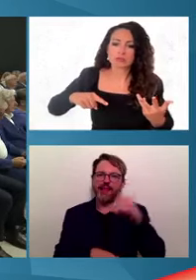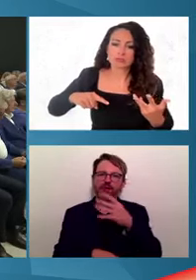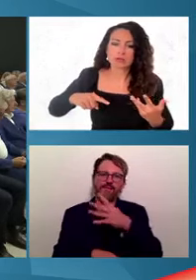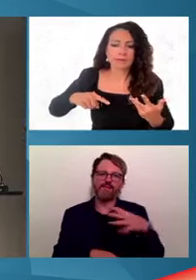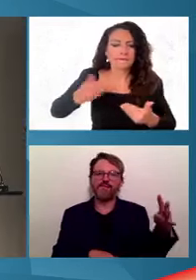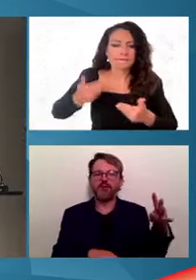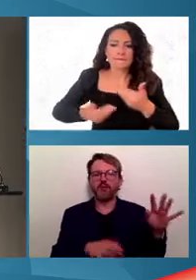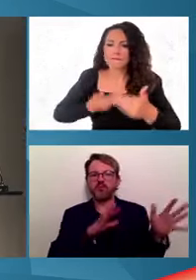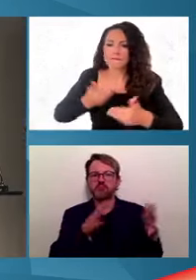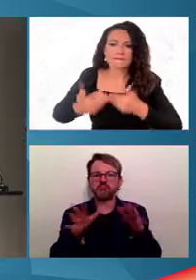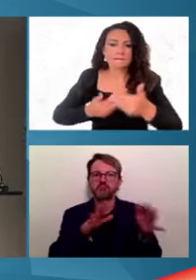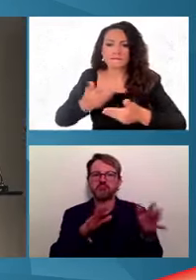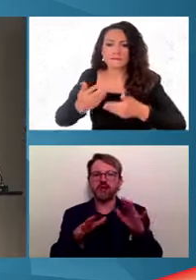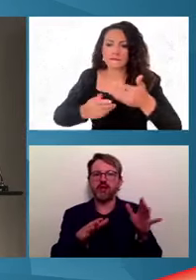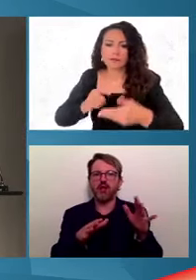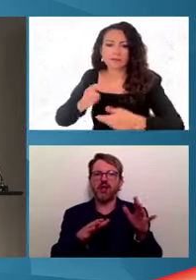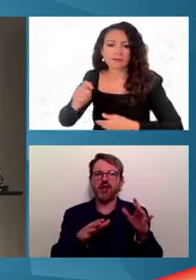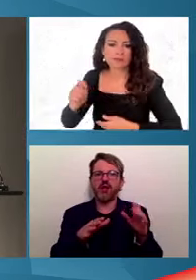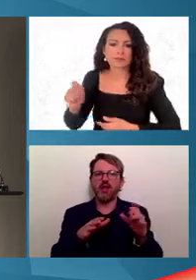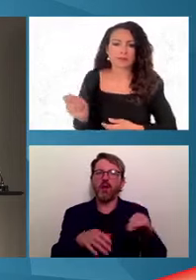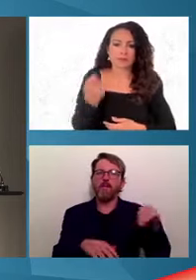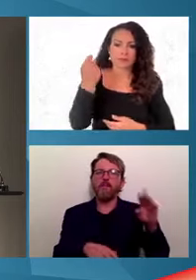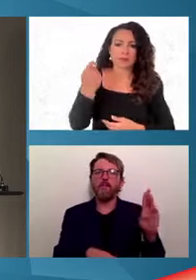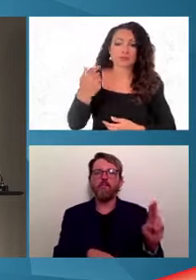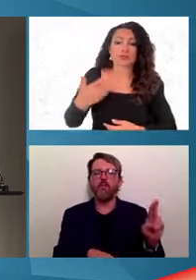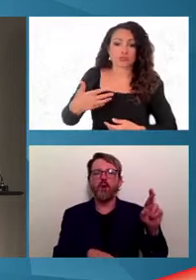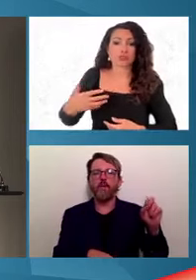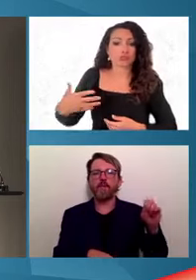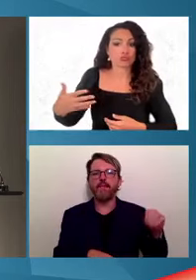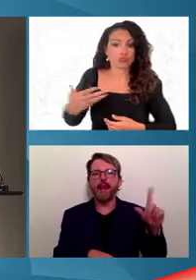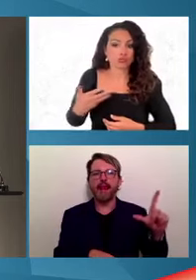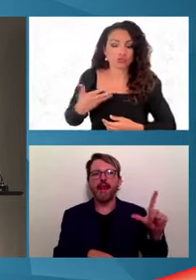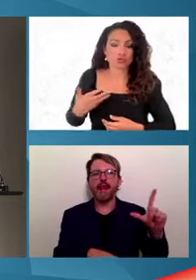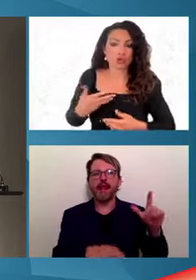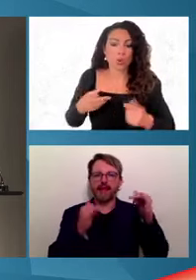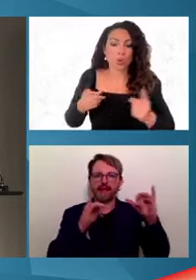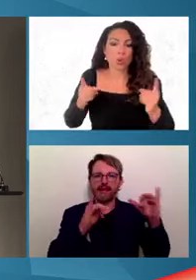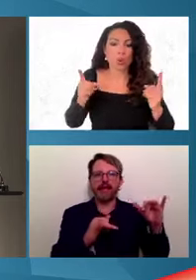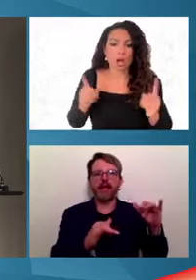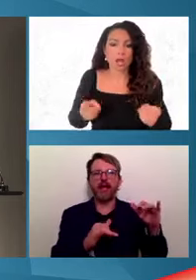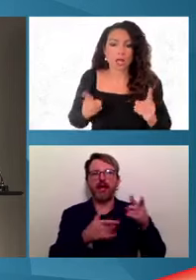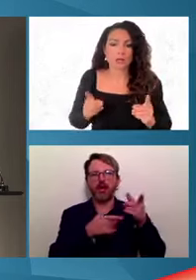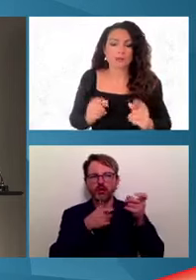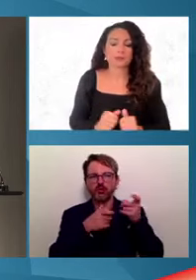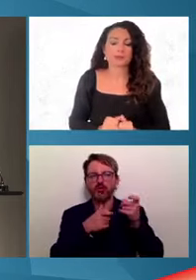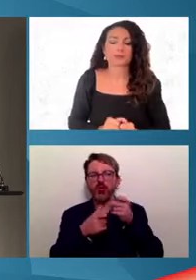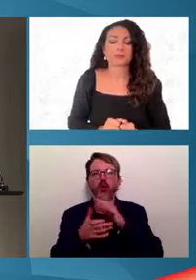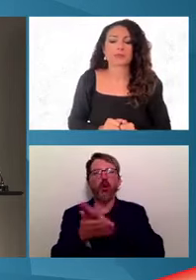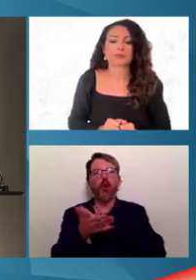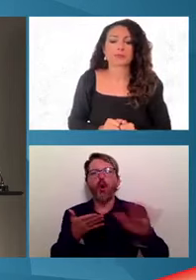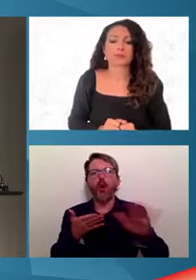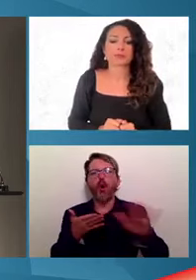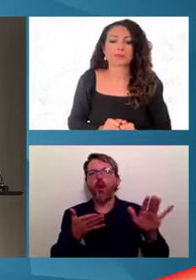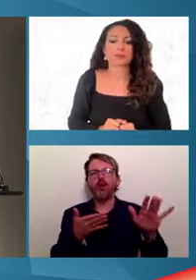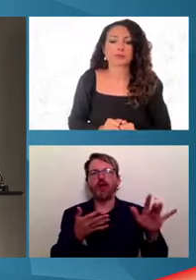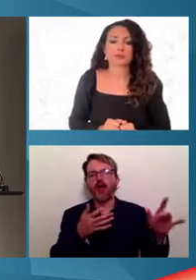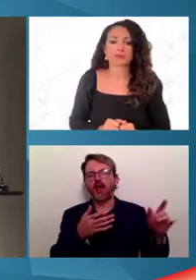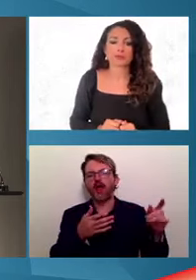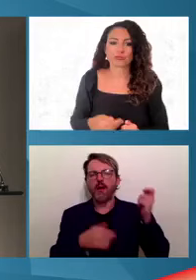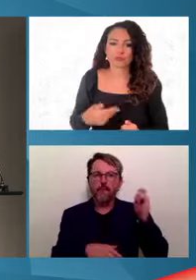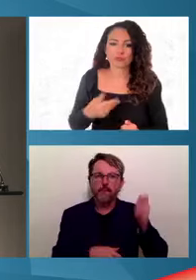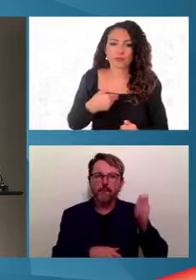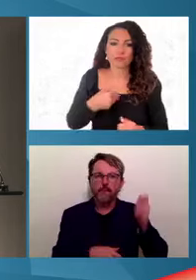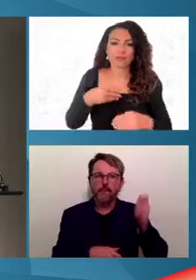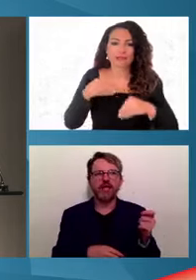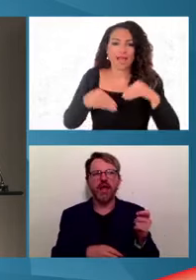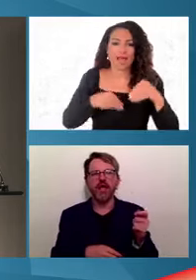circa Murmeltiere jedes Jahr geschossen werden, ohne dass es noch einen Aufschrei oder Rekurse oder Prozesse dazu gibt und